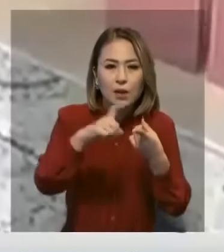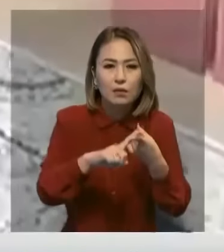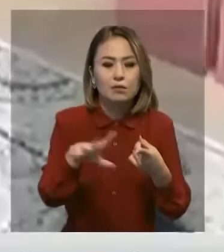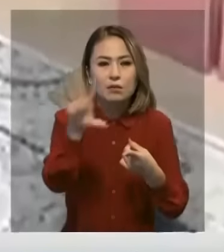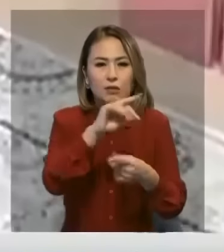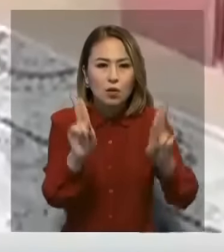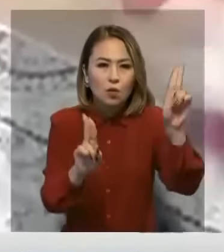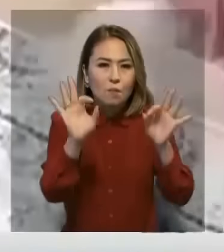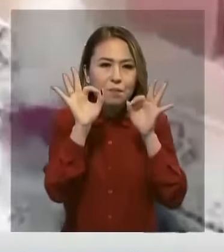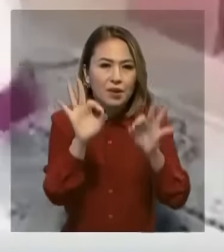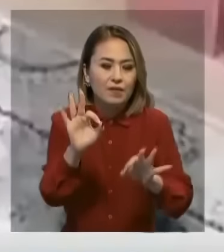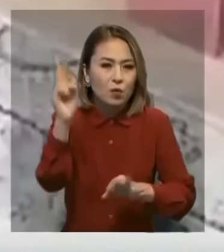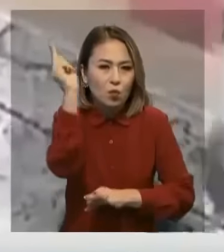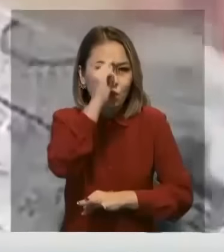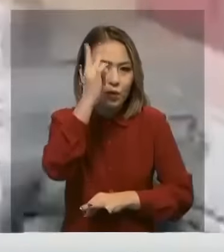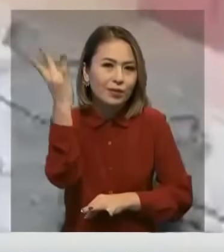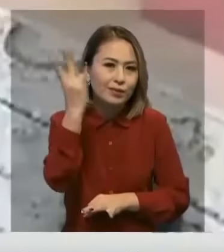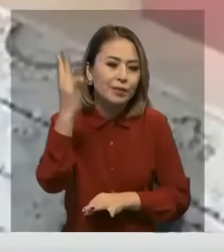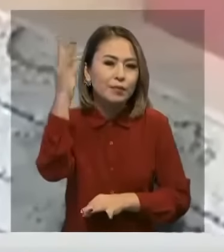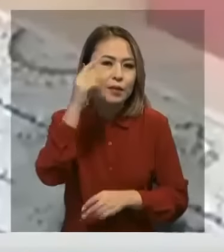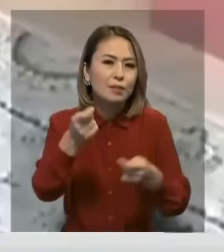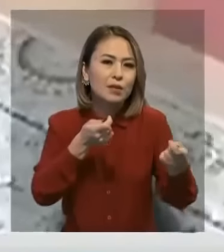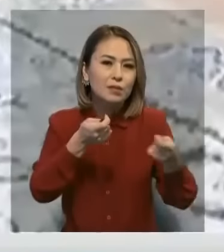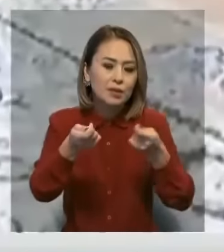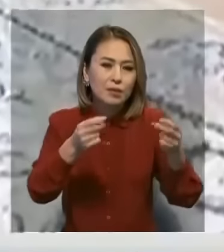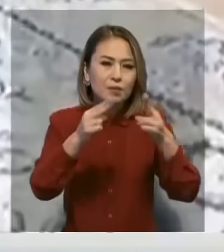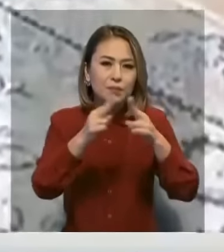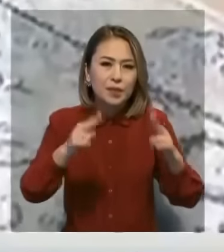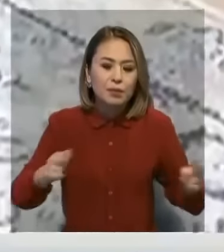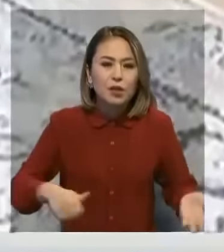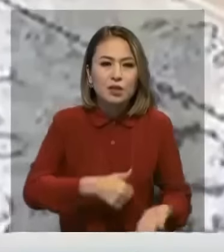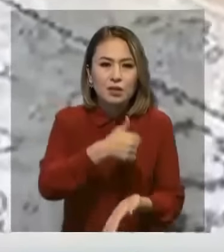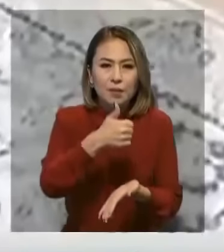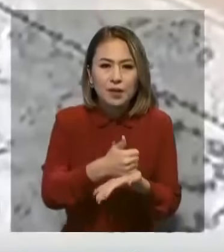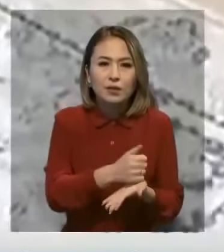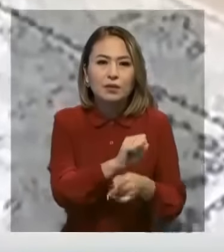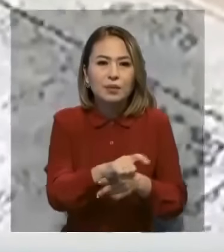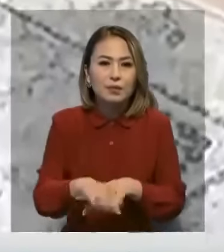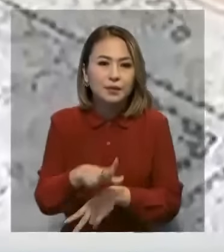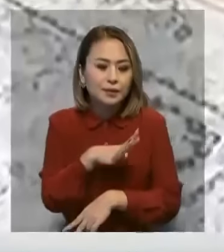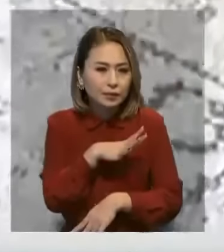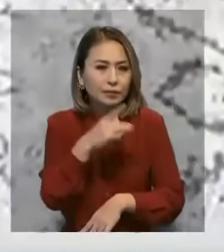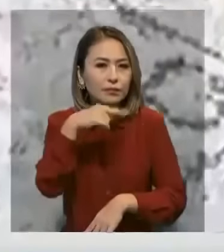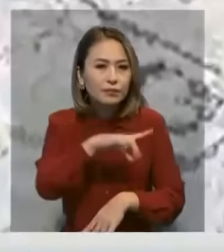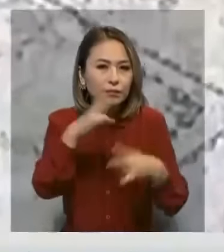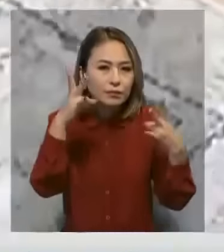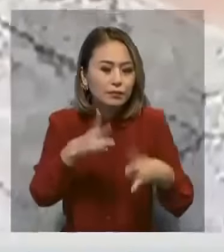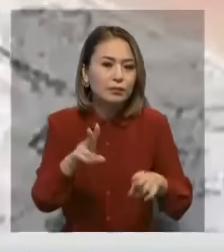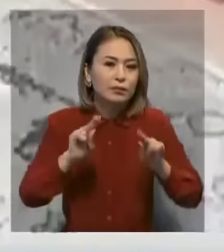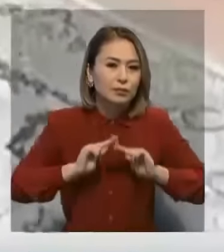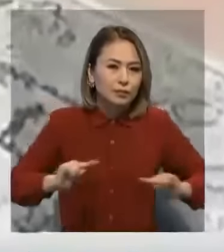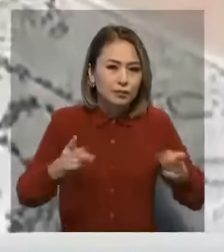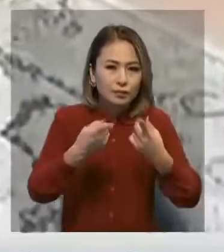қатысты әдістемелік жұмыстарды жақсарту жөнінде білім басқармасы мен мекеме басшыларына бірқатар тапсырма жүктеді.